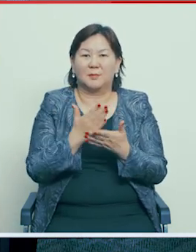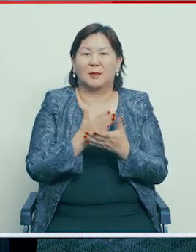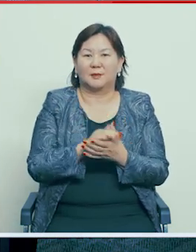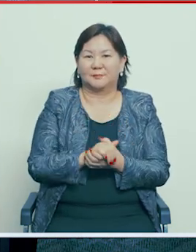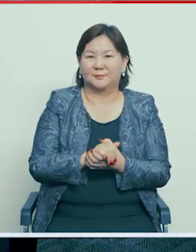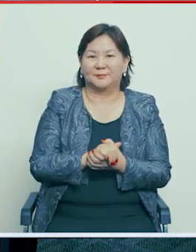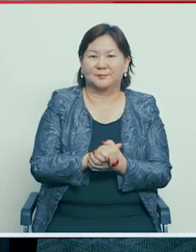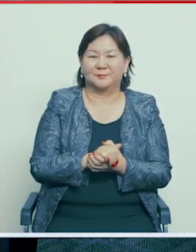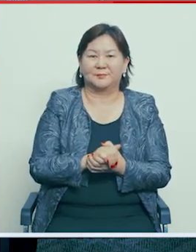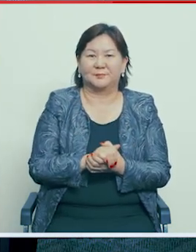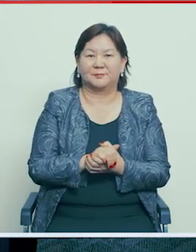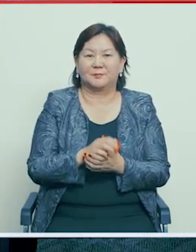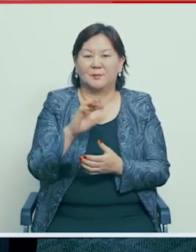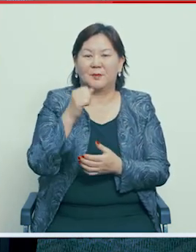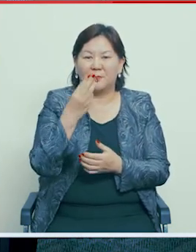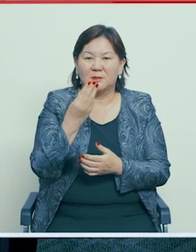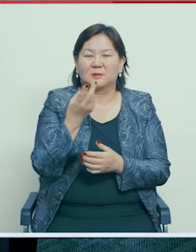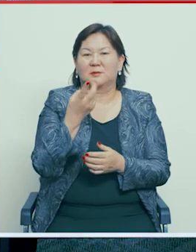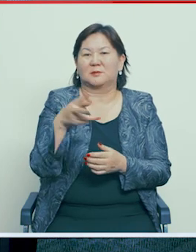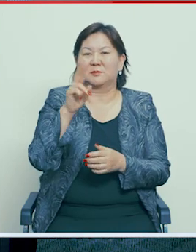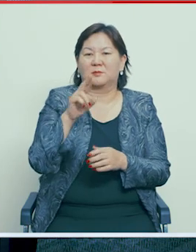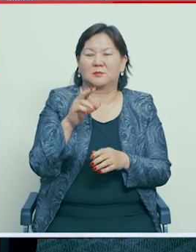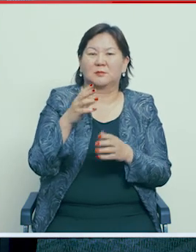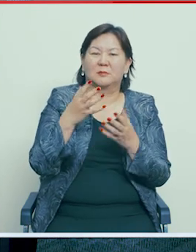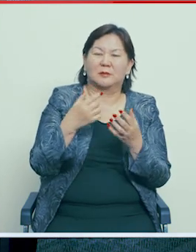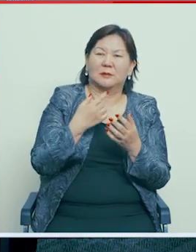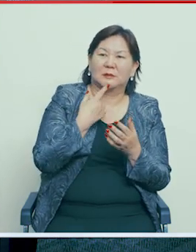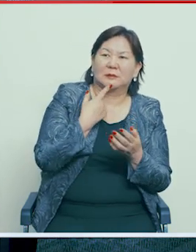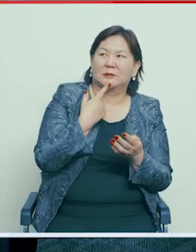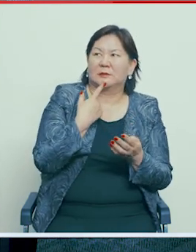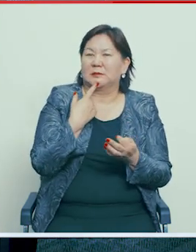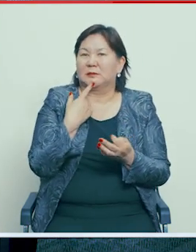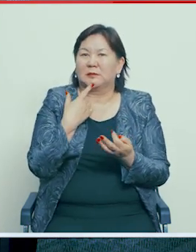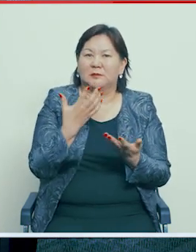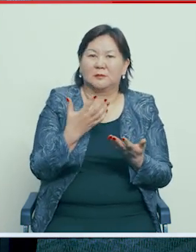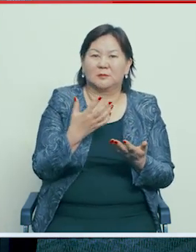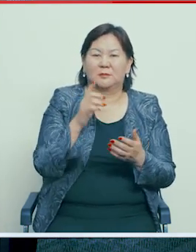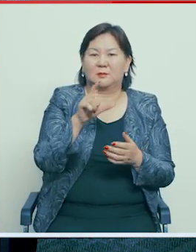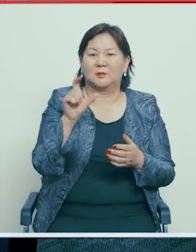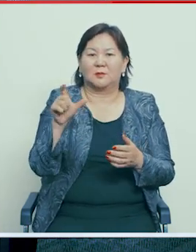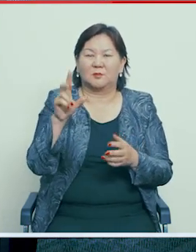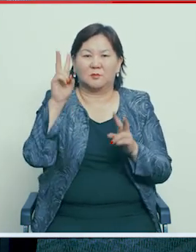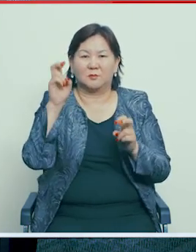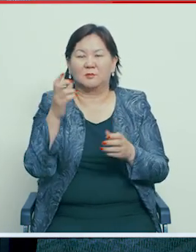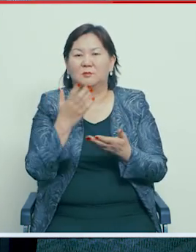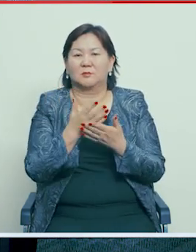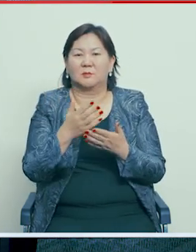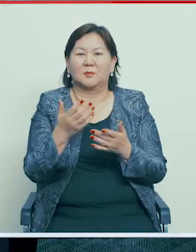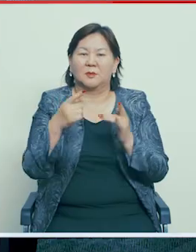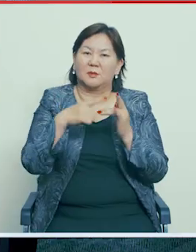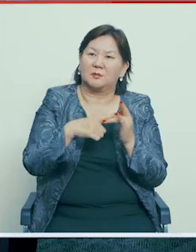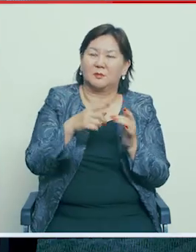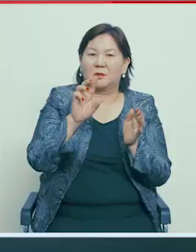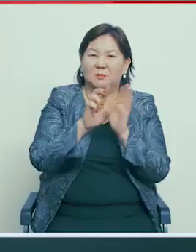бараг маш хүн дээр өвдөл бараг аргаа тулсан үедээ л имлэг явна гэхээс биш хэр баргийн юм дээр очихгүй нэ. Хэвтэх ерөөсөө